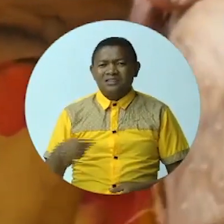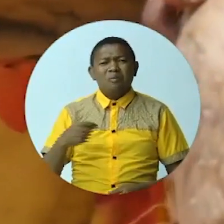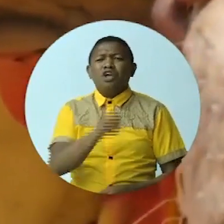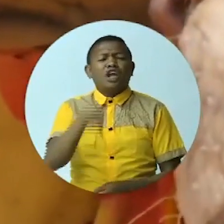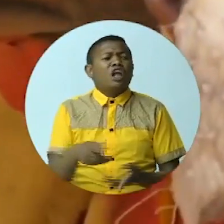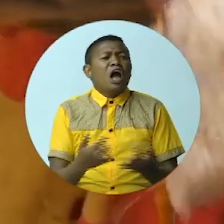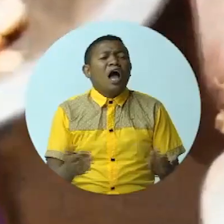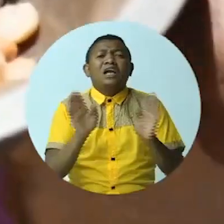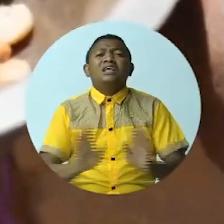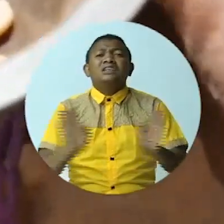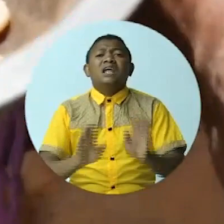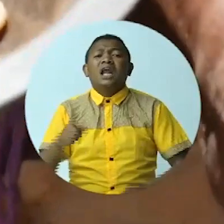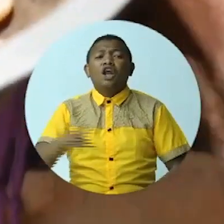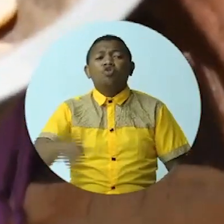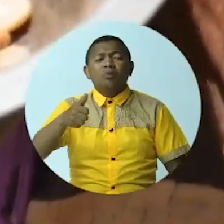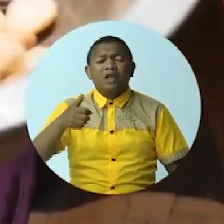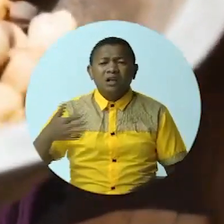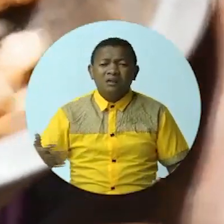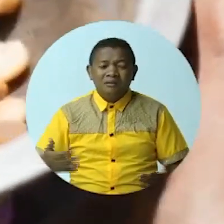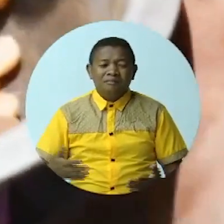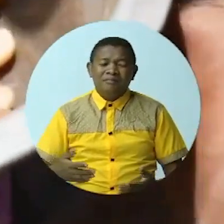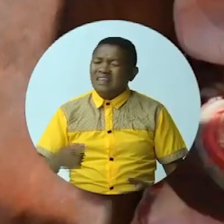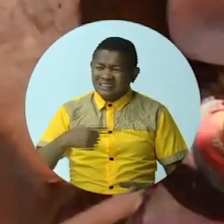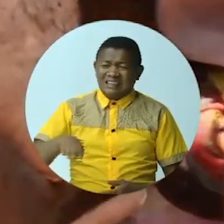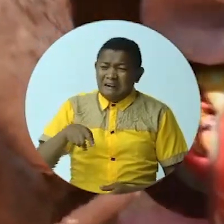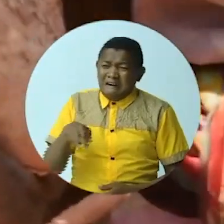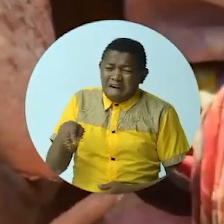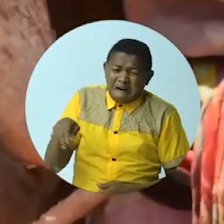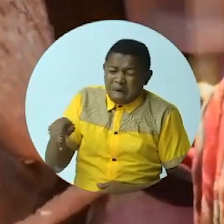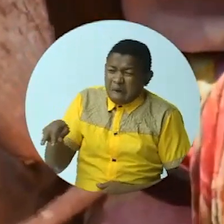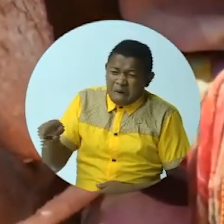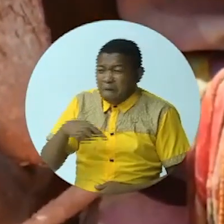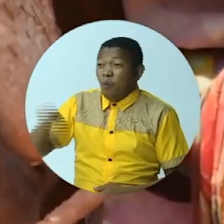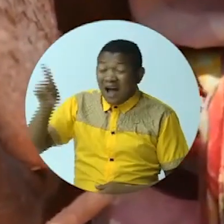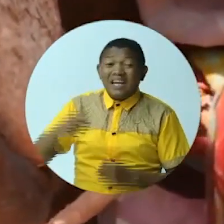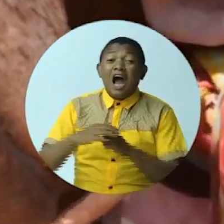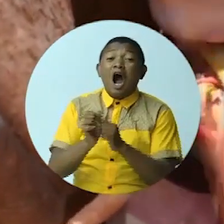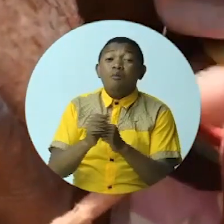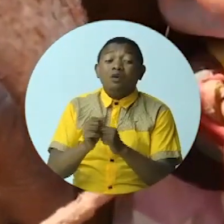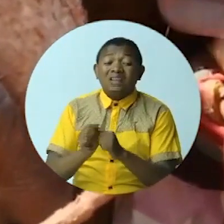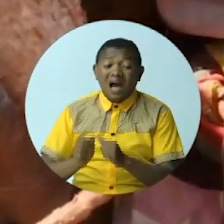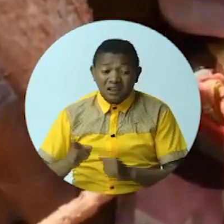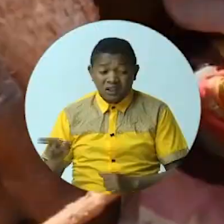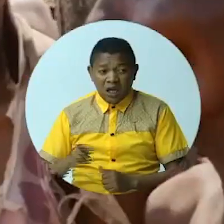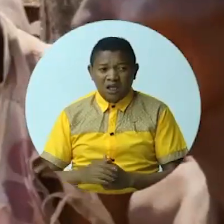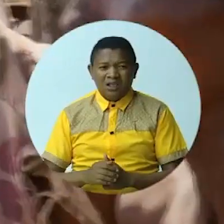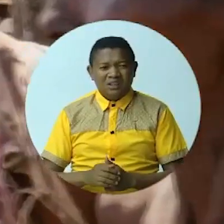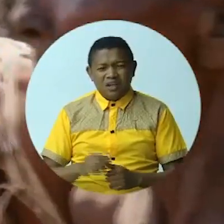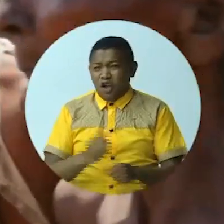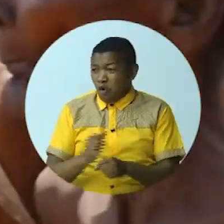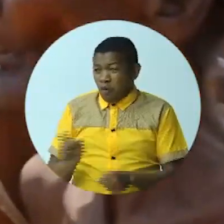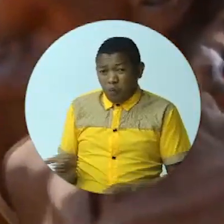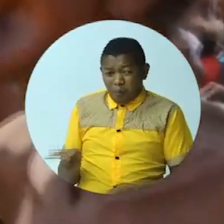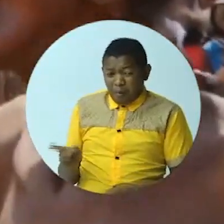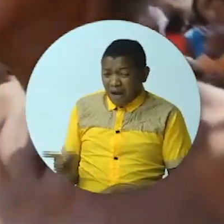hoe any Ambosary, ao Ifotaka makany Ambosary zany dia raha miainga amin'ny enina maraina